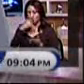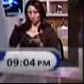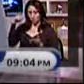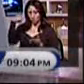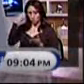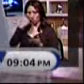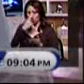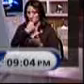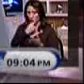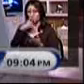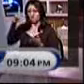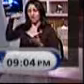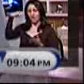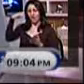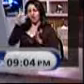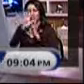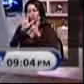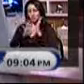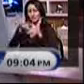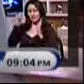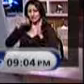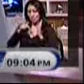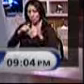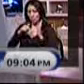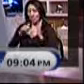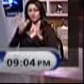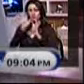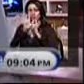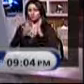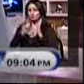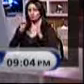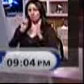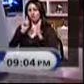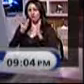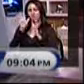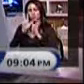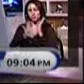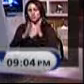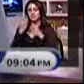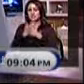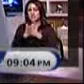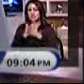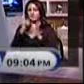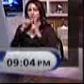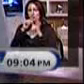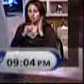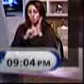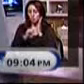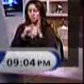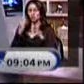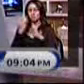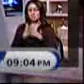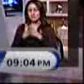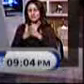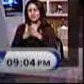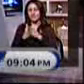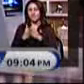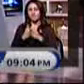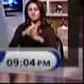محمد مرسي بالنسبة لي رئيس شرعي، بعد الاعلان الدستوري فقد شرعيته تماما، وبالتالي هو انا بتكلم على لما كان رئيسا